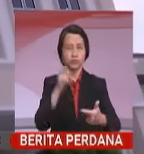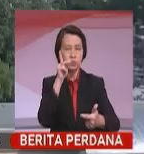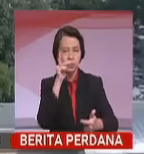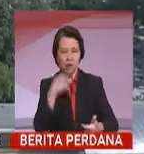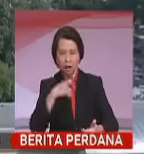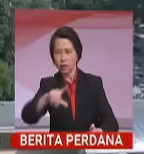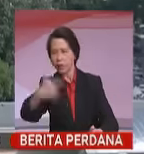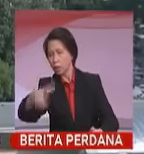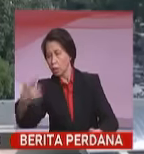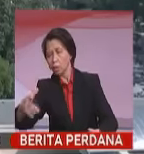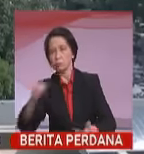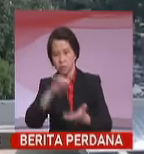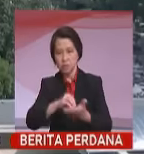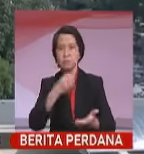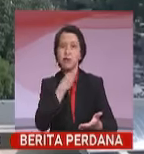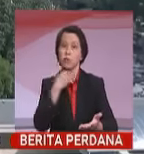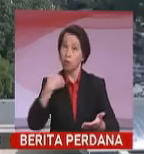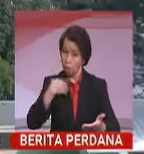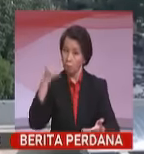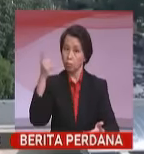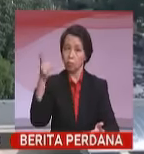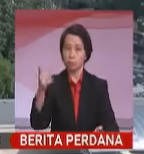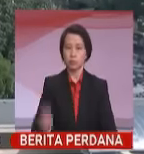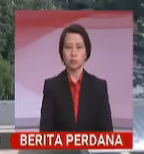dipercayai terdapat di Perak.